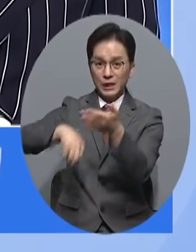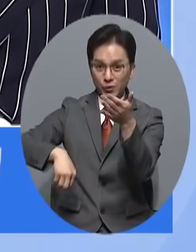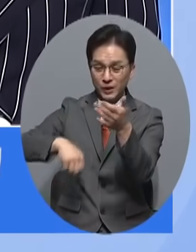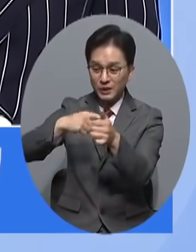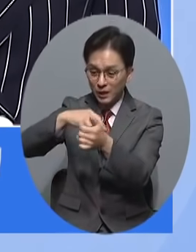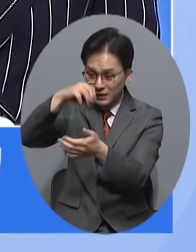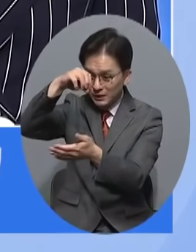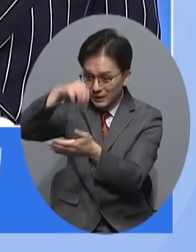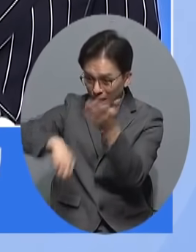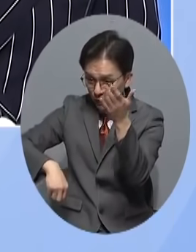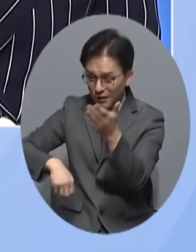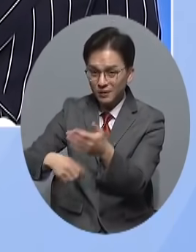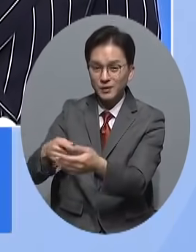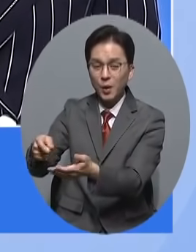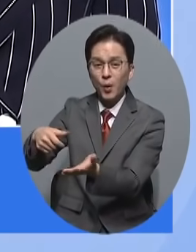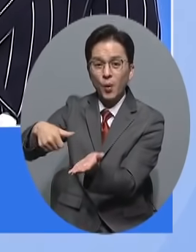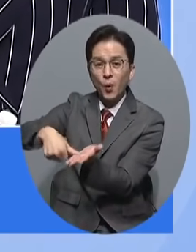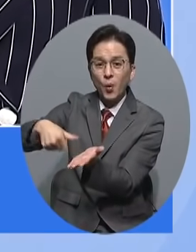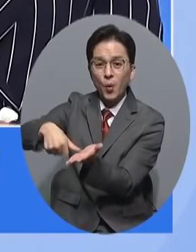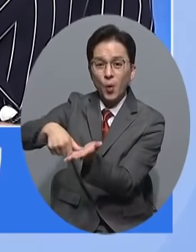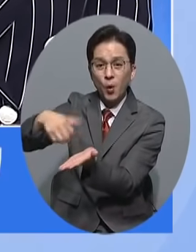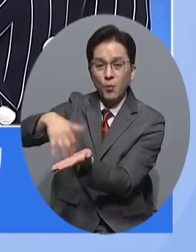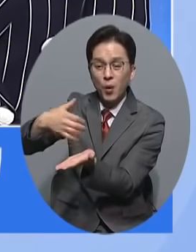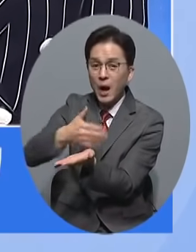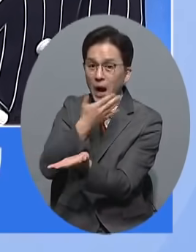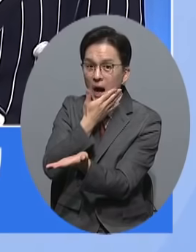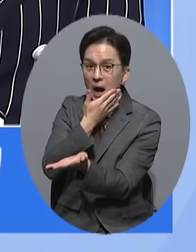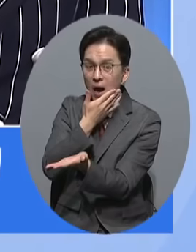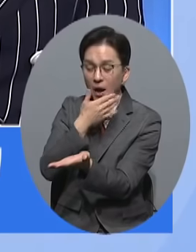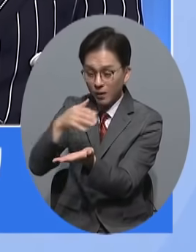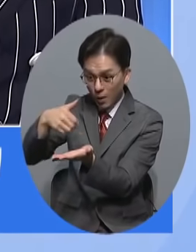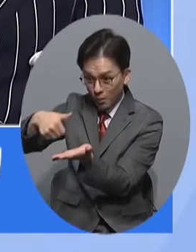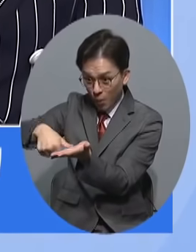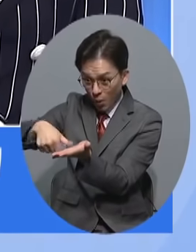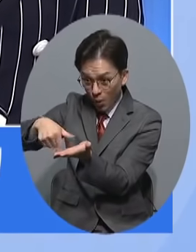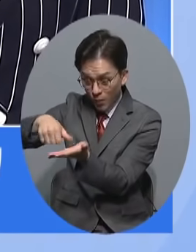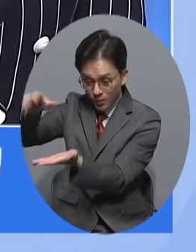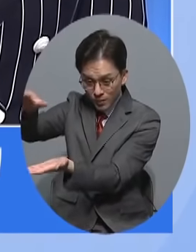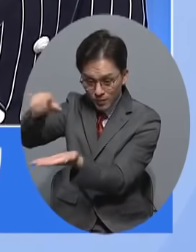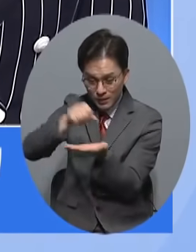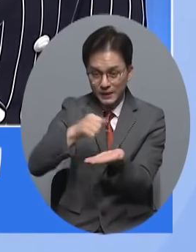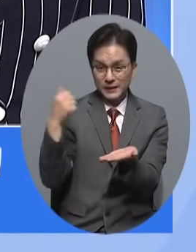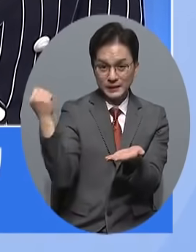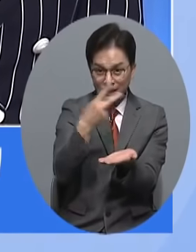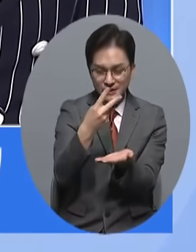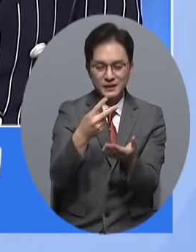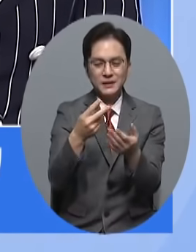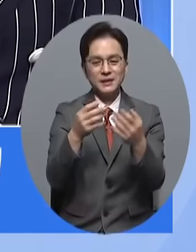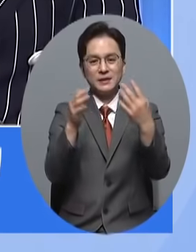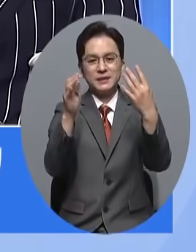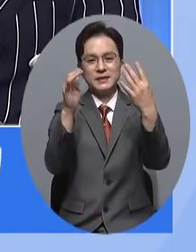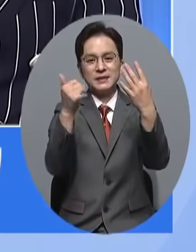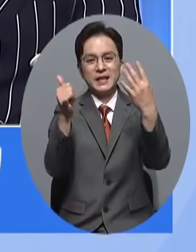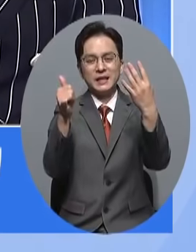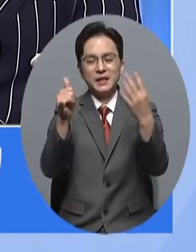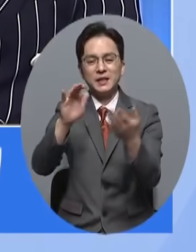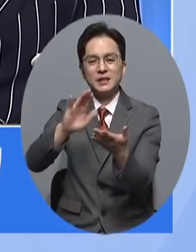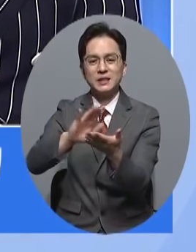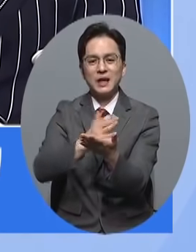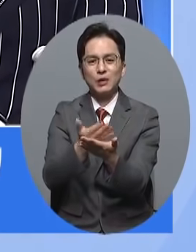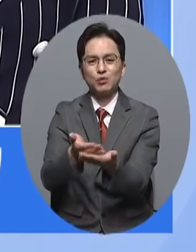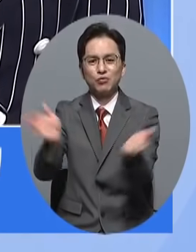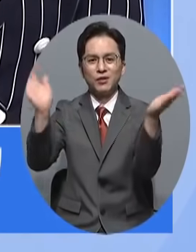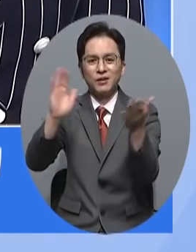만일 추미애 후보가 조금 자기 어떤 지지율 이런 걸로 인해서 사기가 꺾여서 중간에 낙마한다 하게 되면 저 이제까지